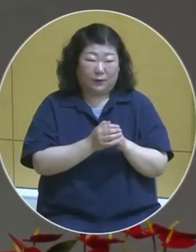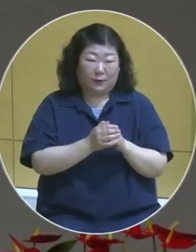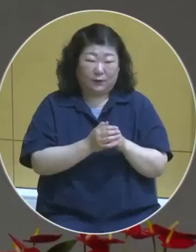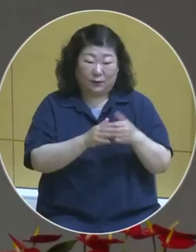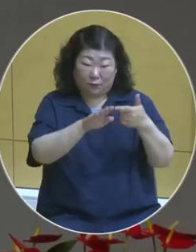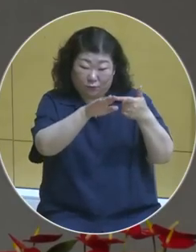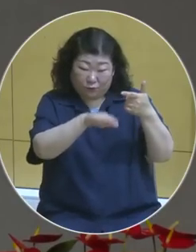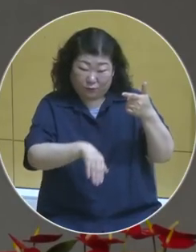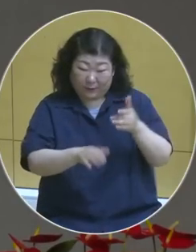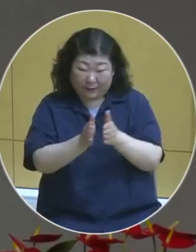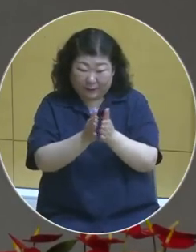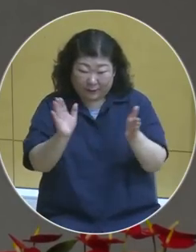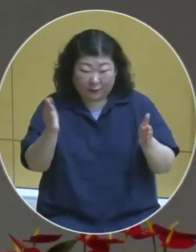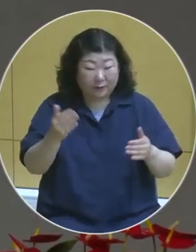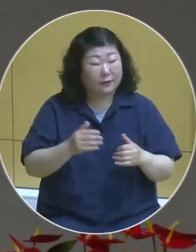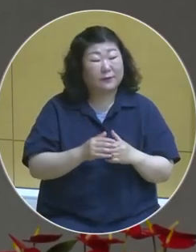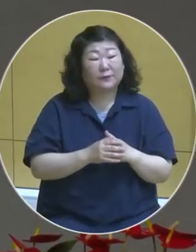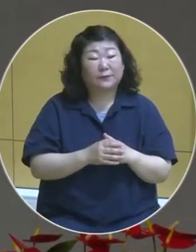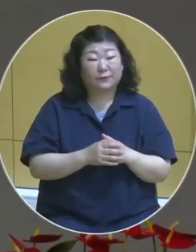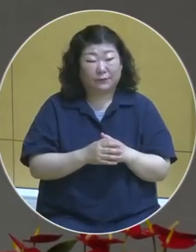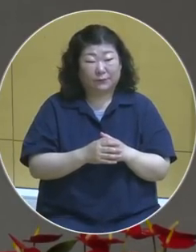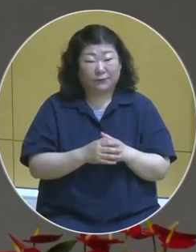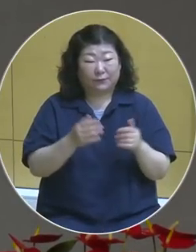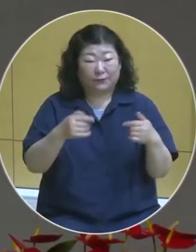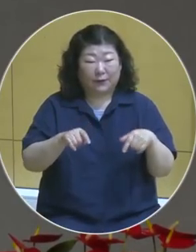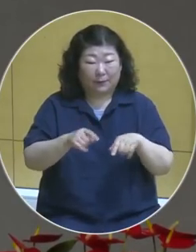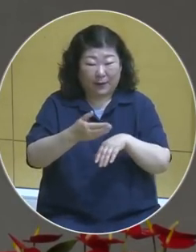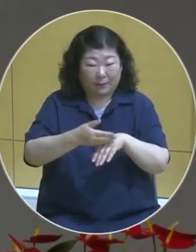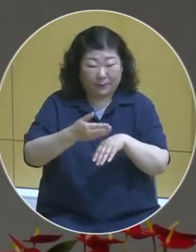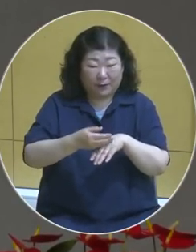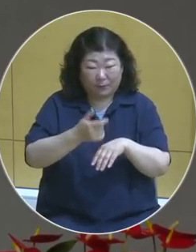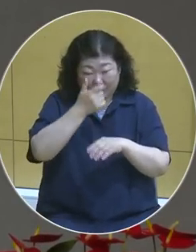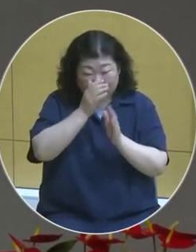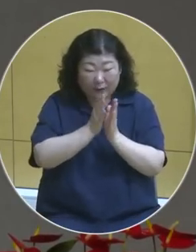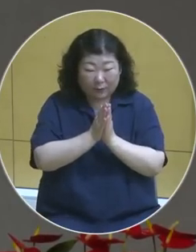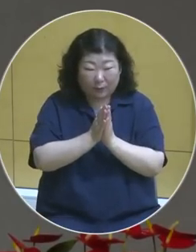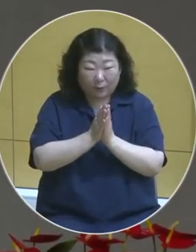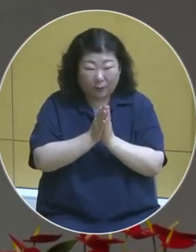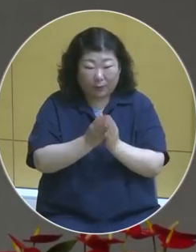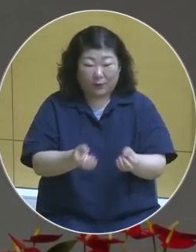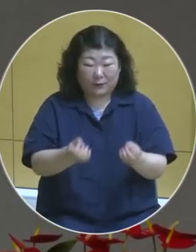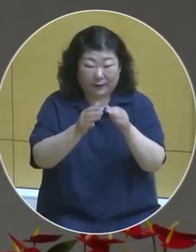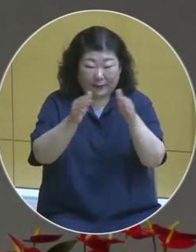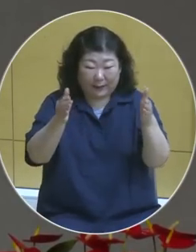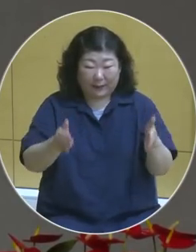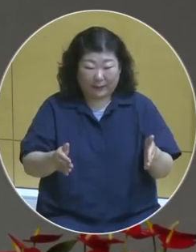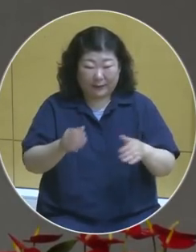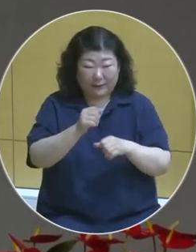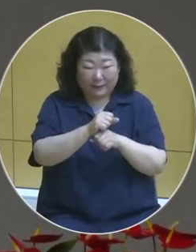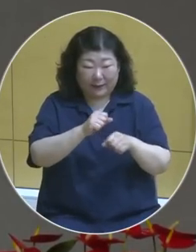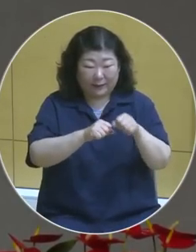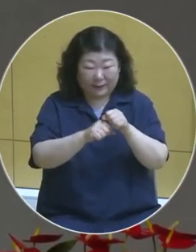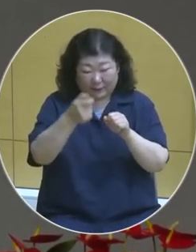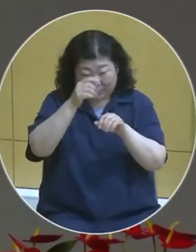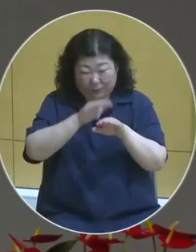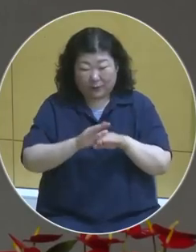복되고 아름다울 수 있도록 함께 감사하며 기도로 제단을 쌓는 그런 예배가 되었으면